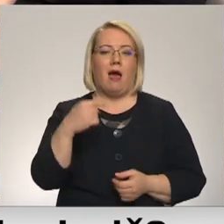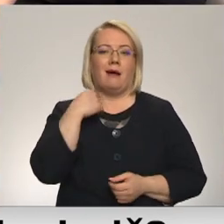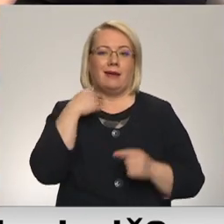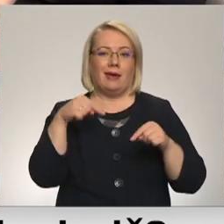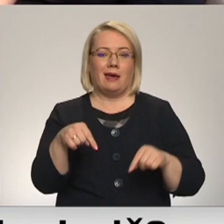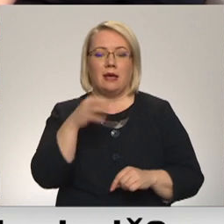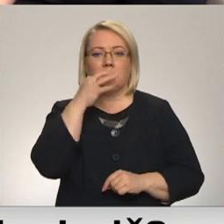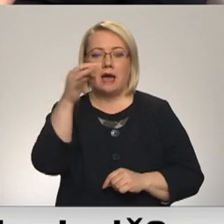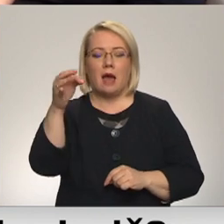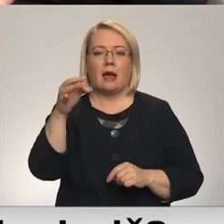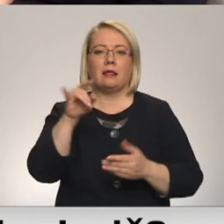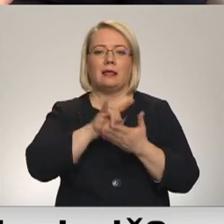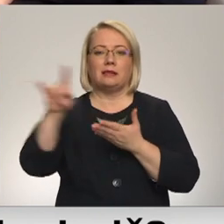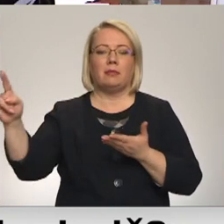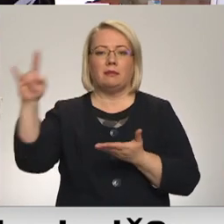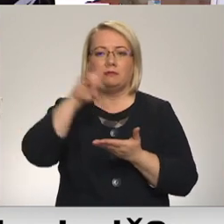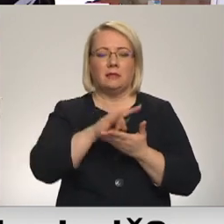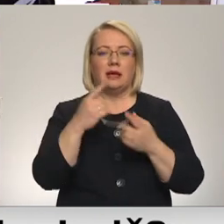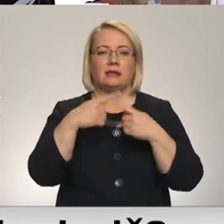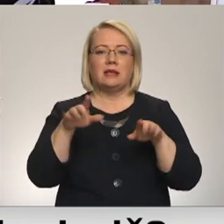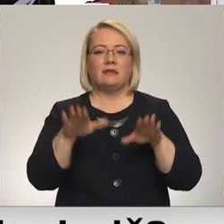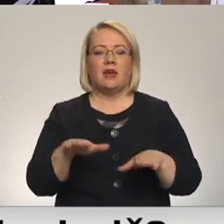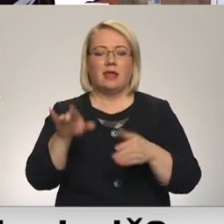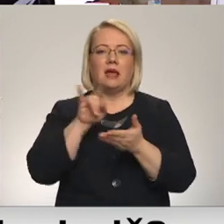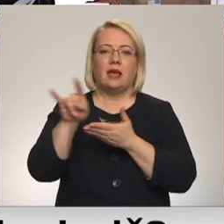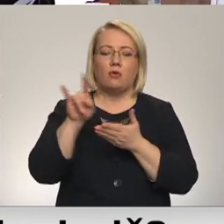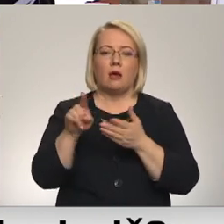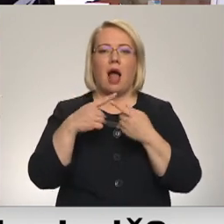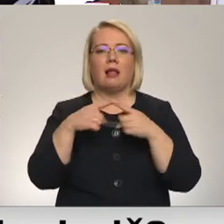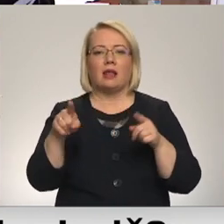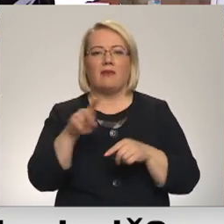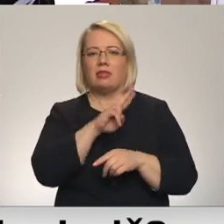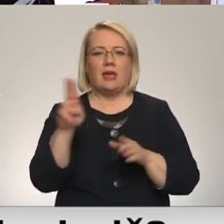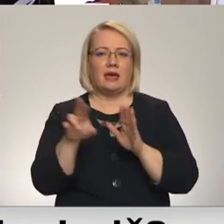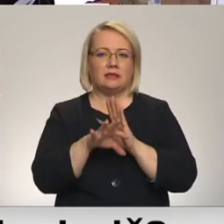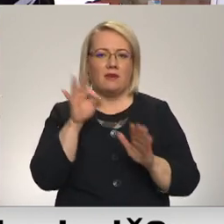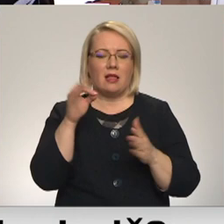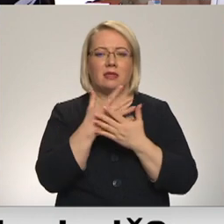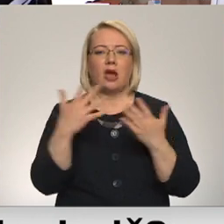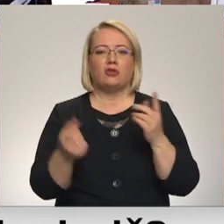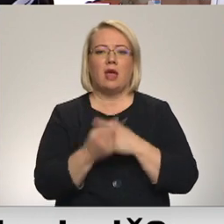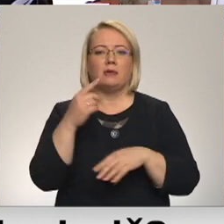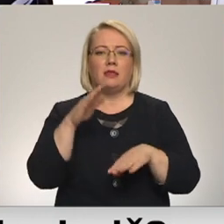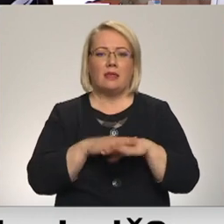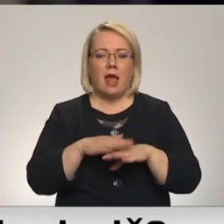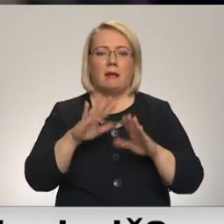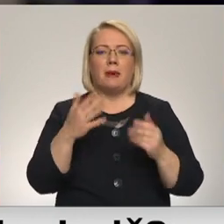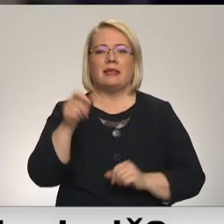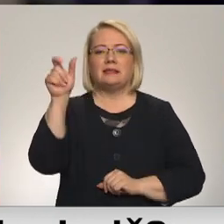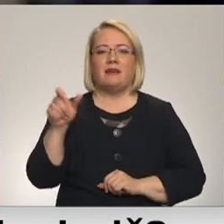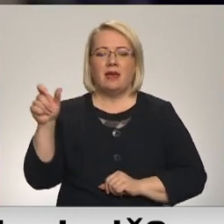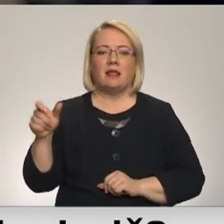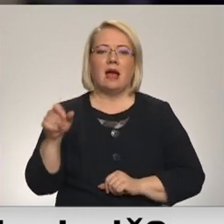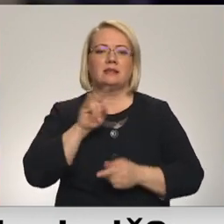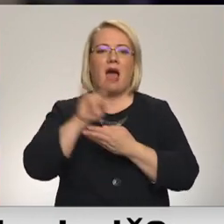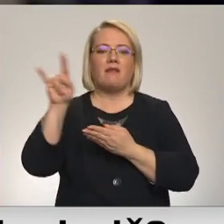ka lidsabiedrības lidojot uz Latviju citas vietējās lidostas kā alternatīvu neizvēlas dažādu iemeslu dēļ, bet civilās aviācijas aģentūra pašlaik